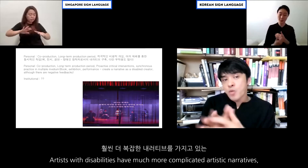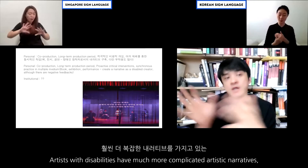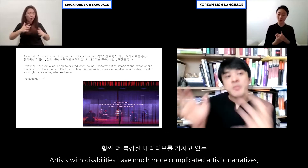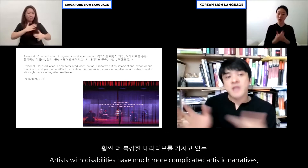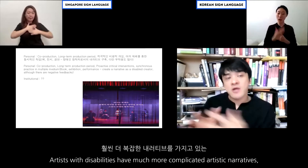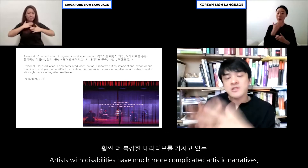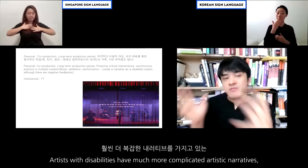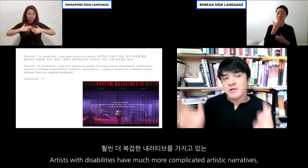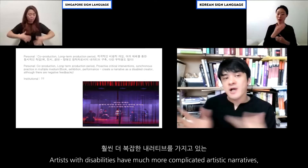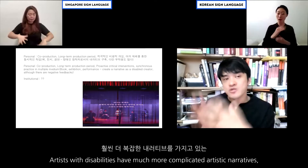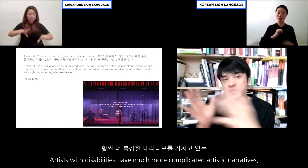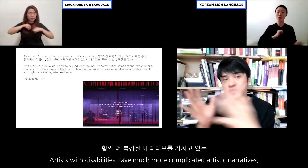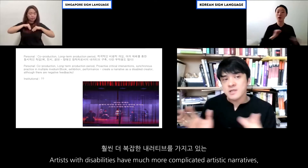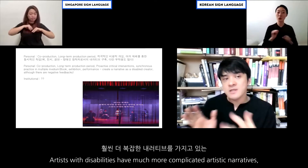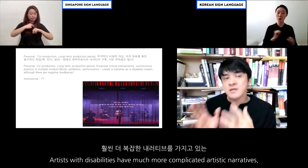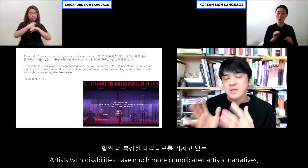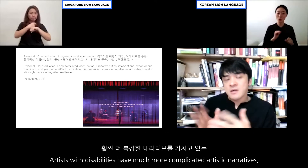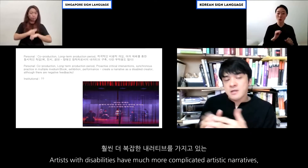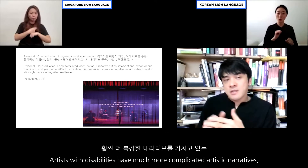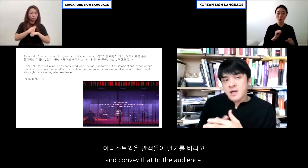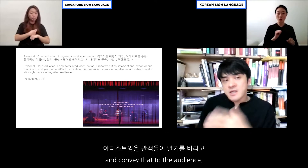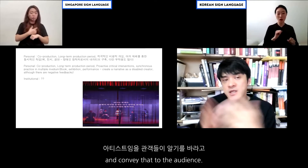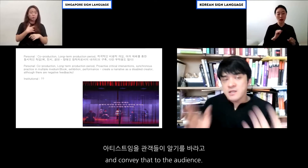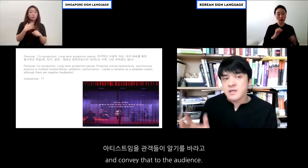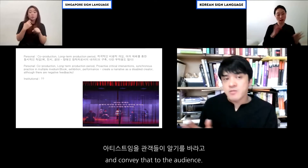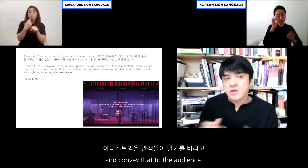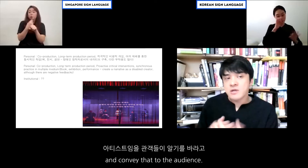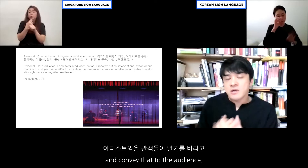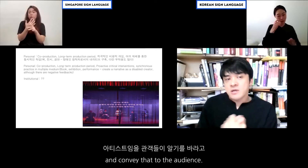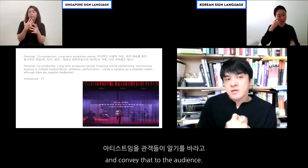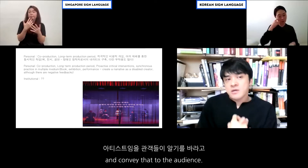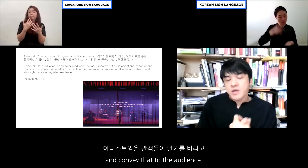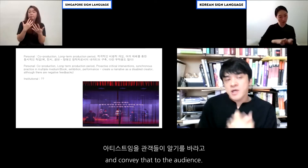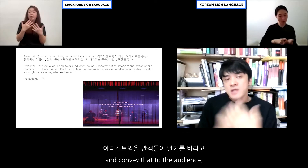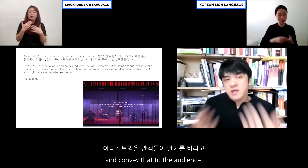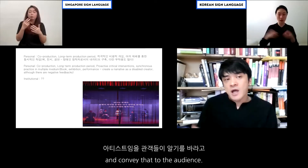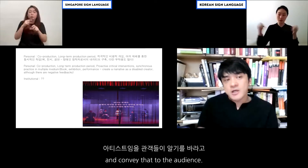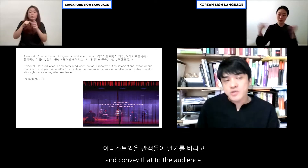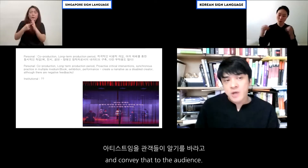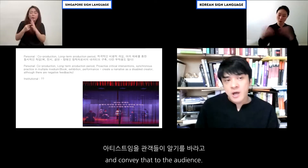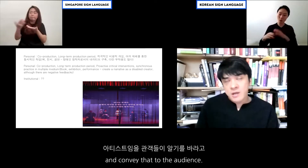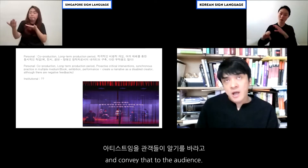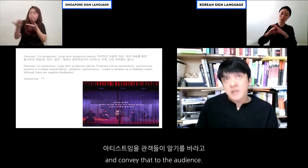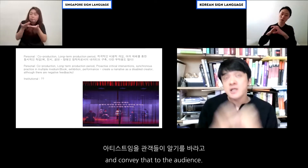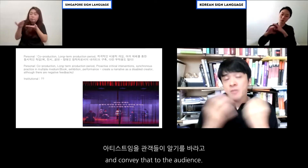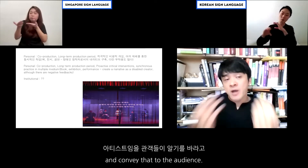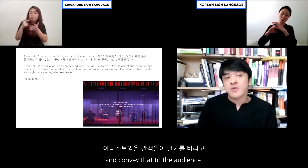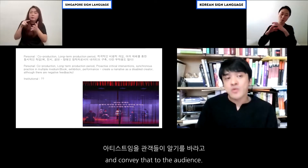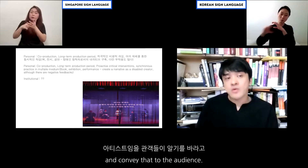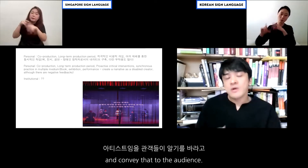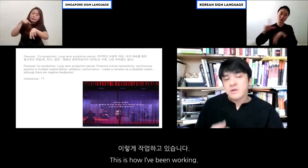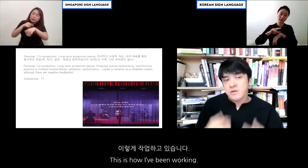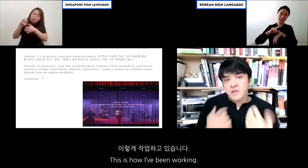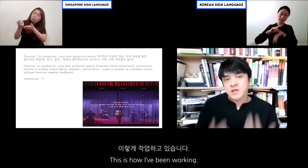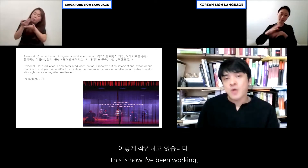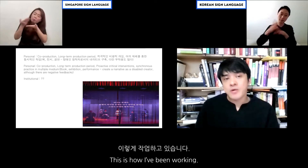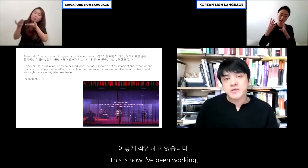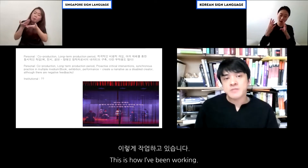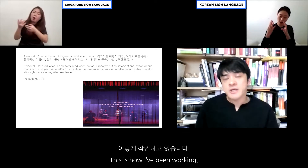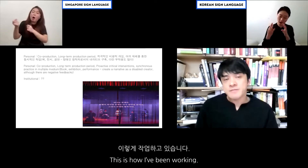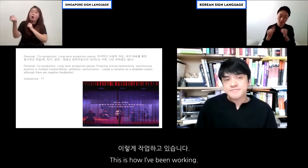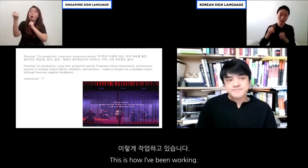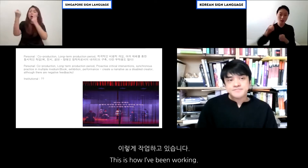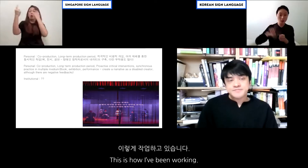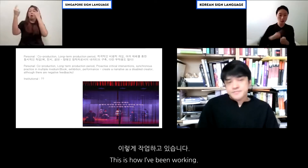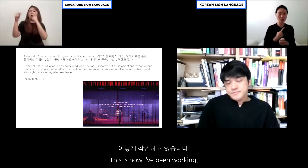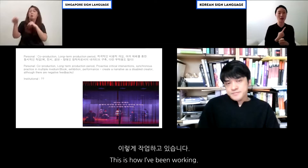훨씬 더 복잡한 내러티브를 가지고 있는 아티스트임을 관객들이 알기를 바라고 이렇게 작업하고